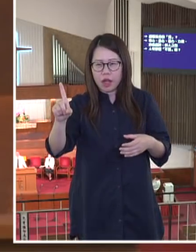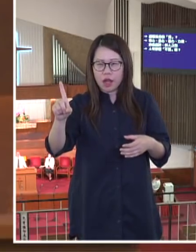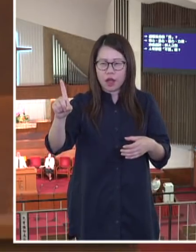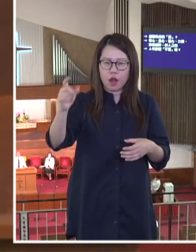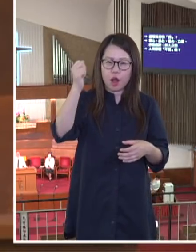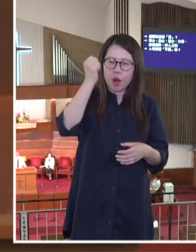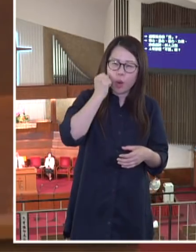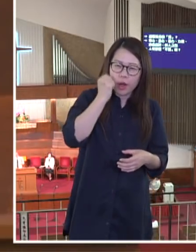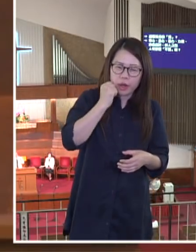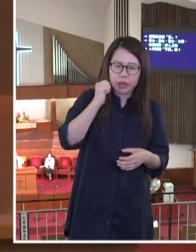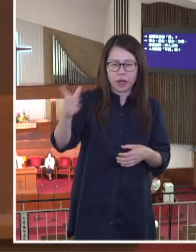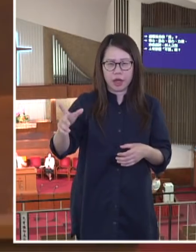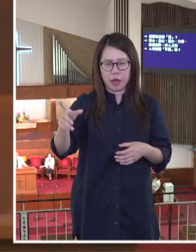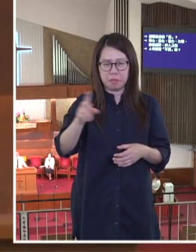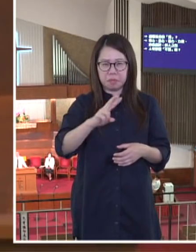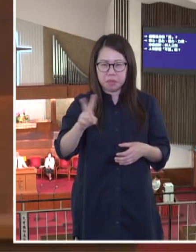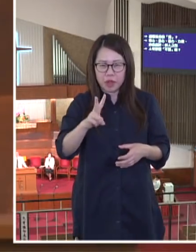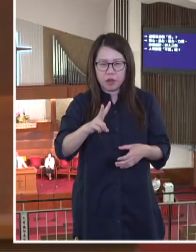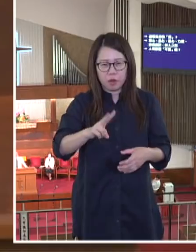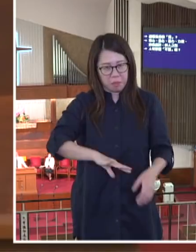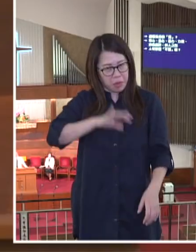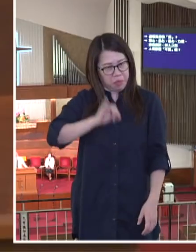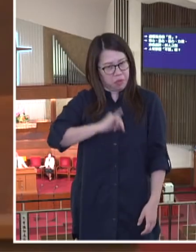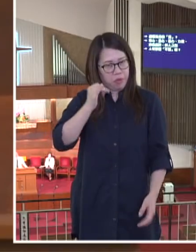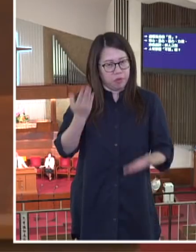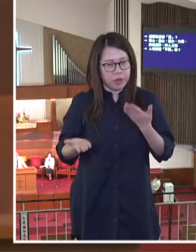知道大家对这个满会不会可以掌握